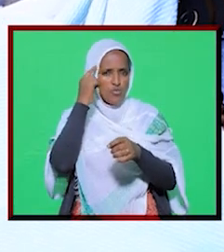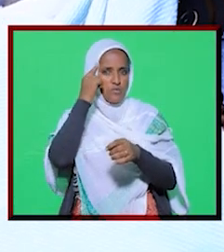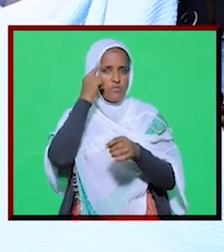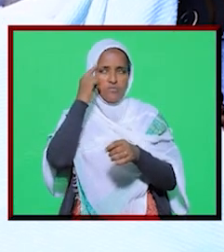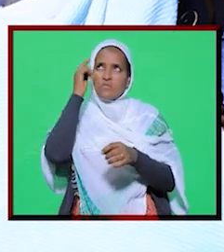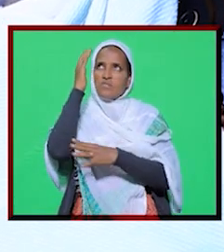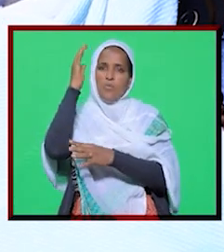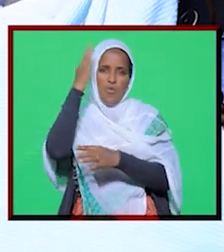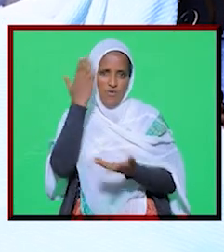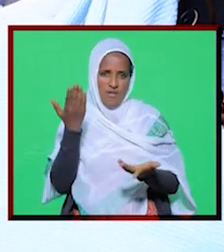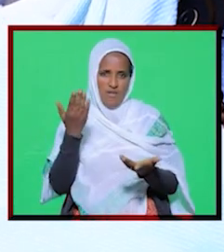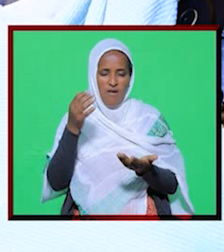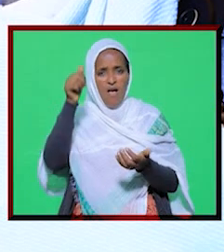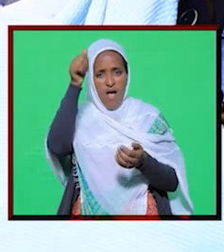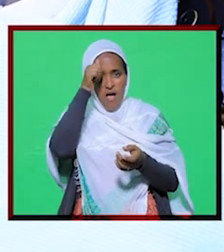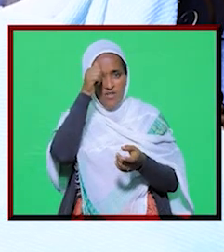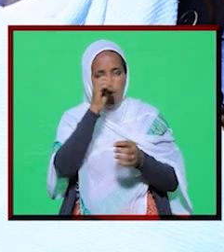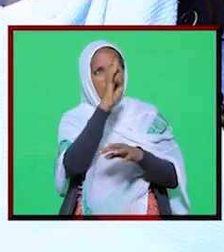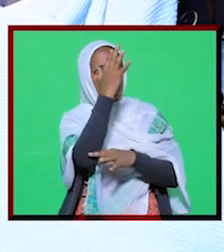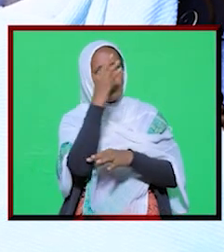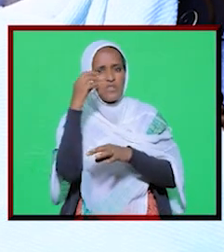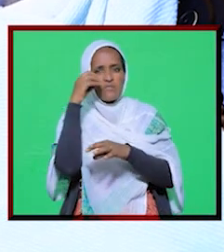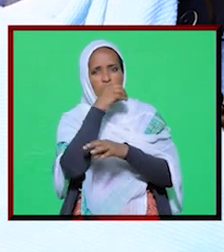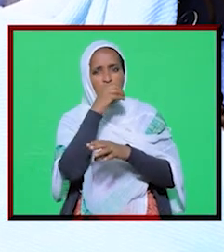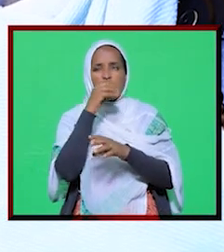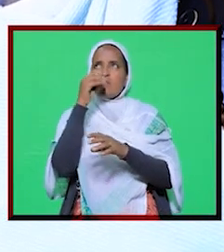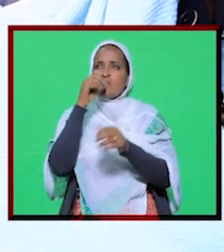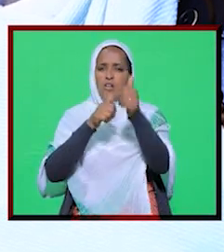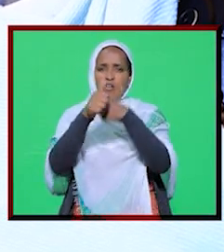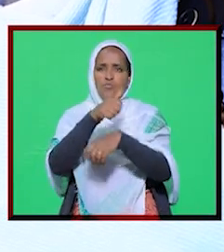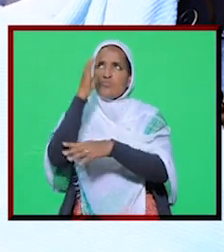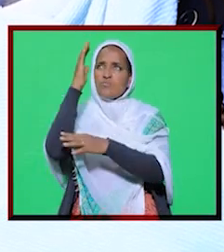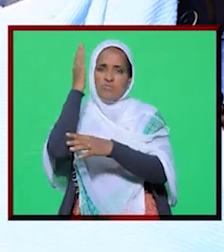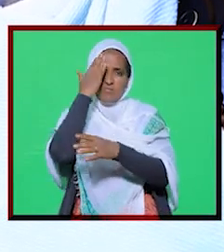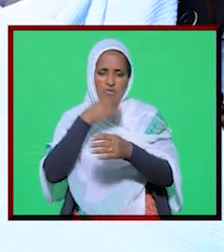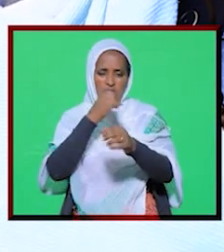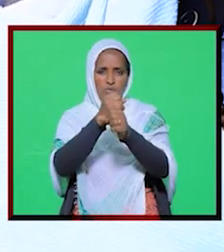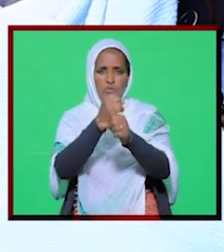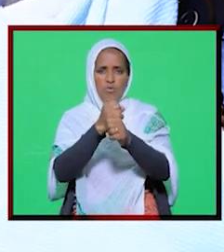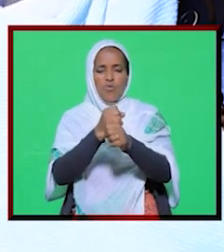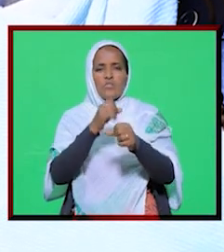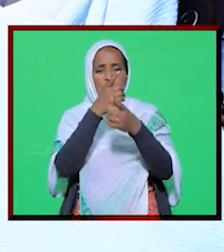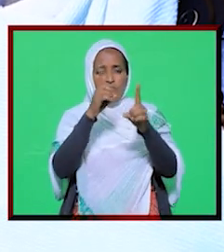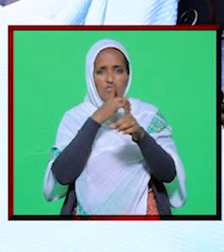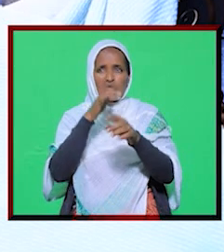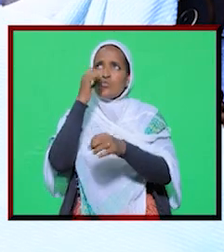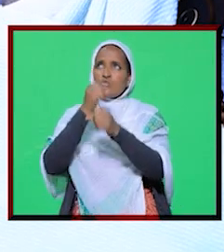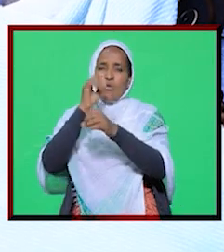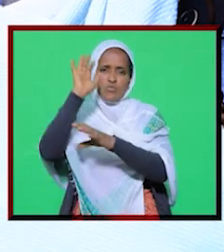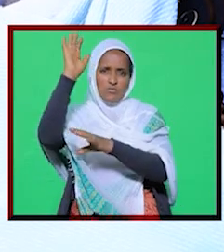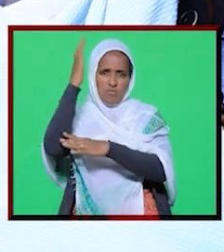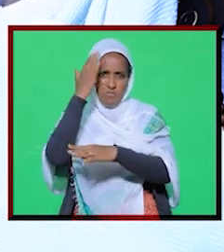ያውቃል። አዳም ዕፀ በለስን እንደሚበላ ቀድሞ ያውቃል። ቅድመ ይፍጥሮ ለአዳም ያምር ግብሮ ይላል። አዳምን ሳይፈጥረው ስራውን